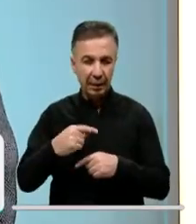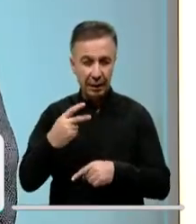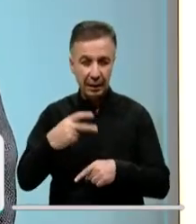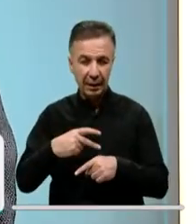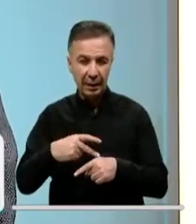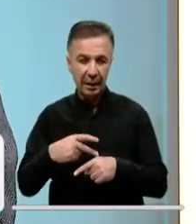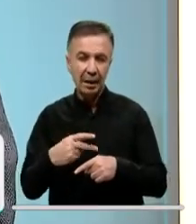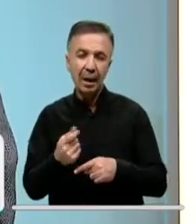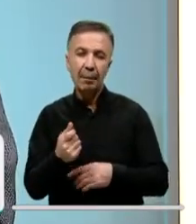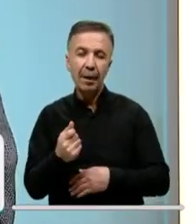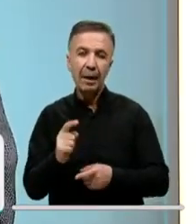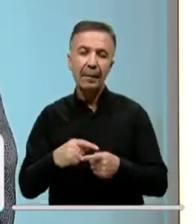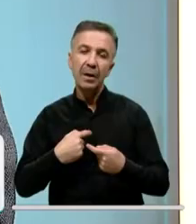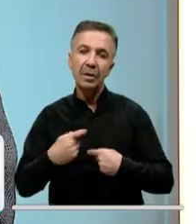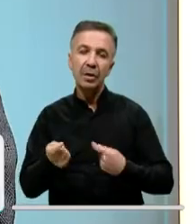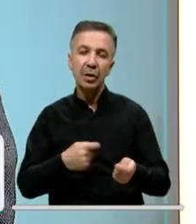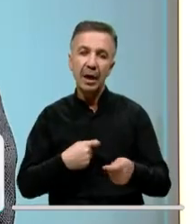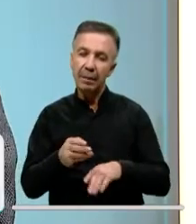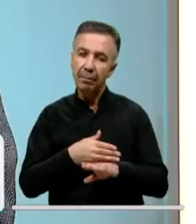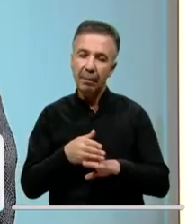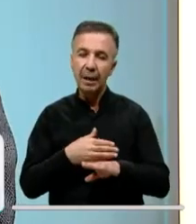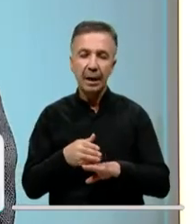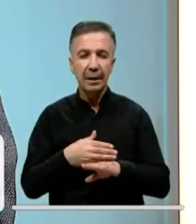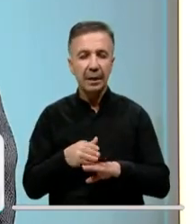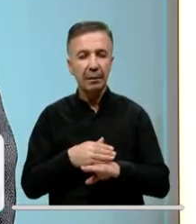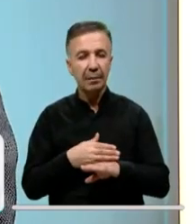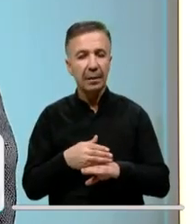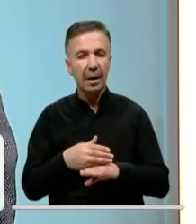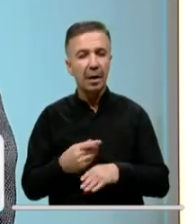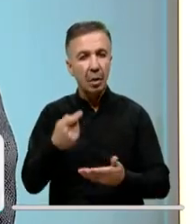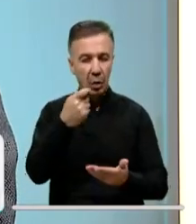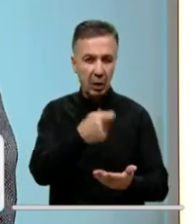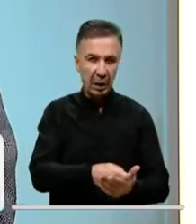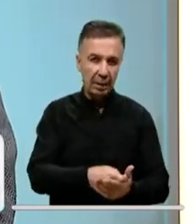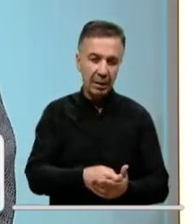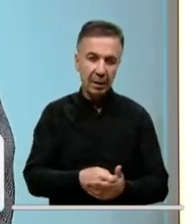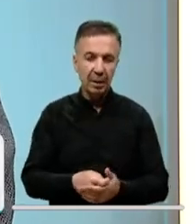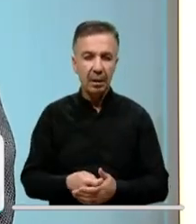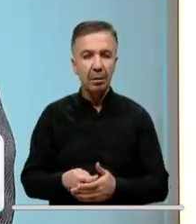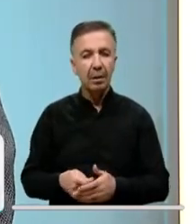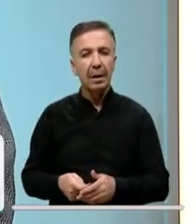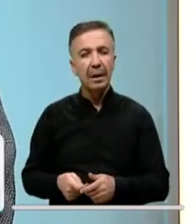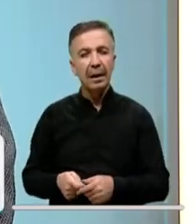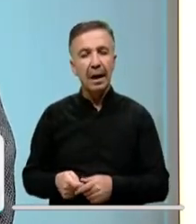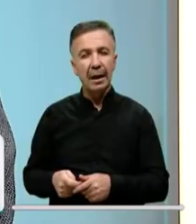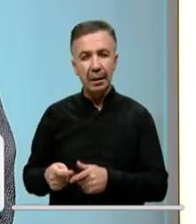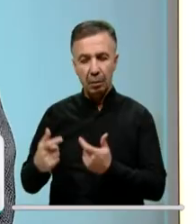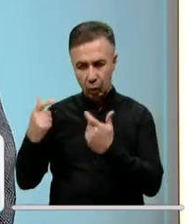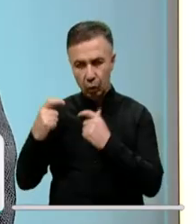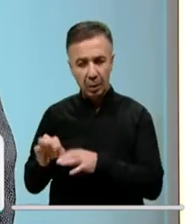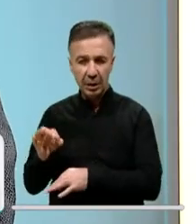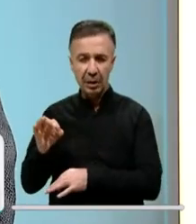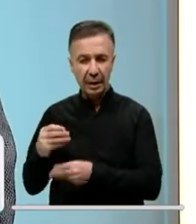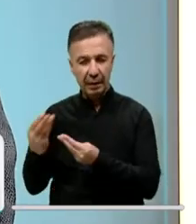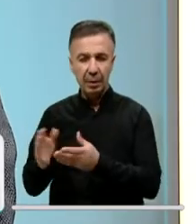ticaret mallarının ödeme işlemini mükellefe bıraktı. Dedi ki ben sadece